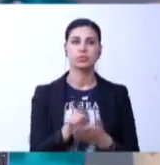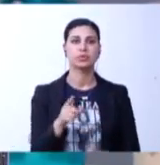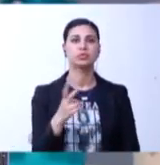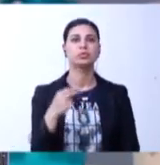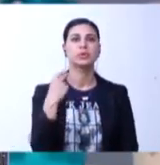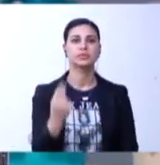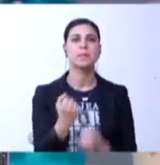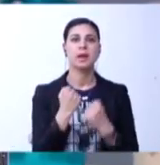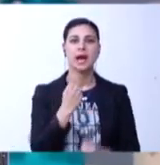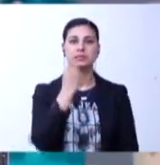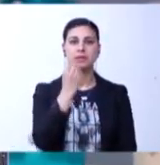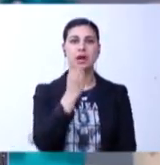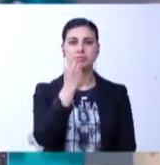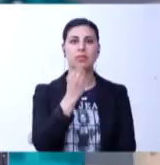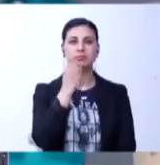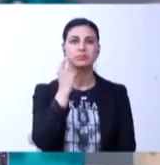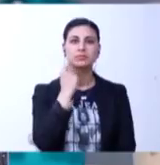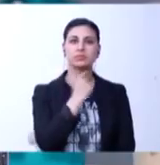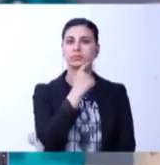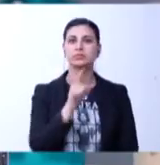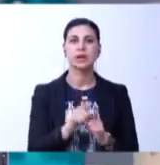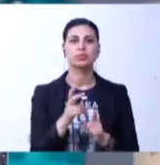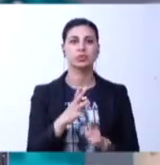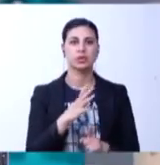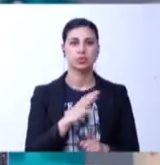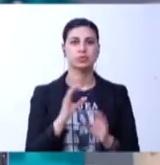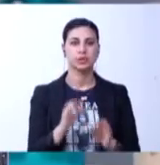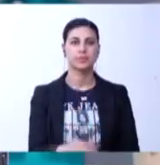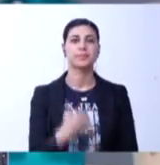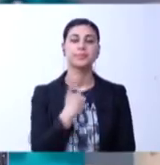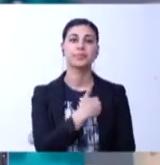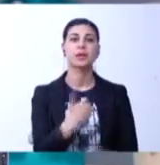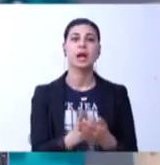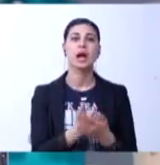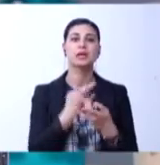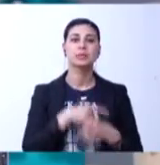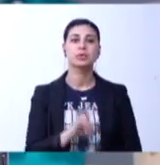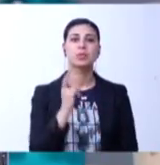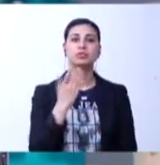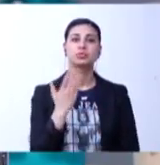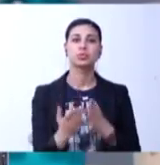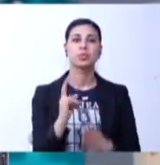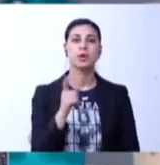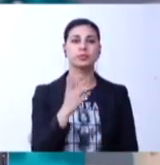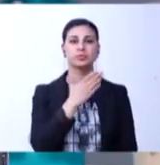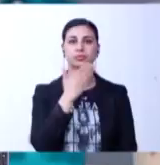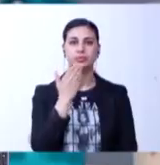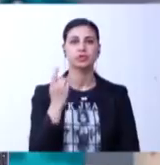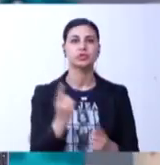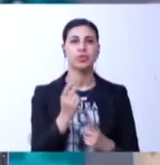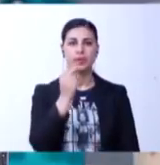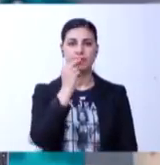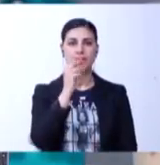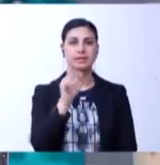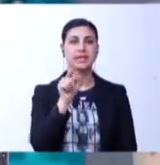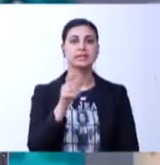უნდა მივცეთ მყარი საკვები, რომ კუნთები განვითარდეს. იგივე შემიძლია თქვა ახალდაბადებულ ბავშვებშიც, თუ კი ბავშვი არ არის ბუნებრივ კვებაზე